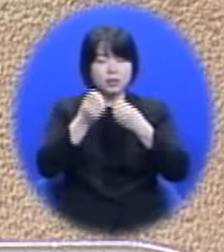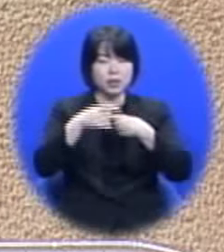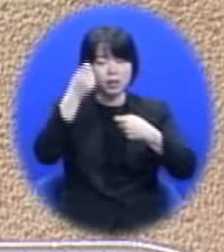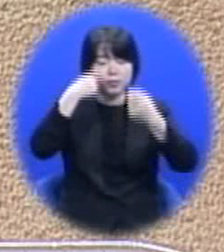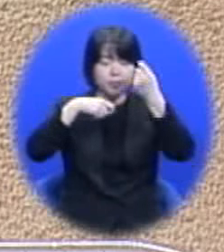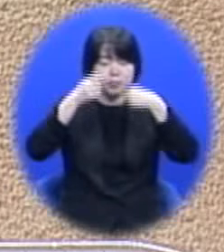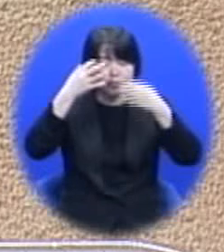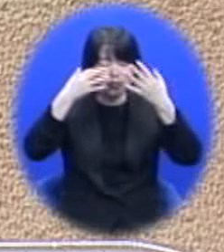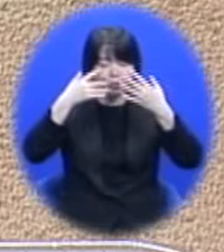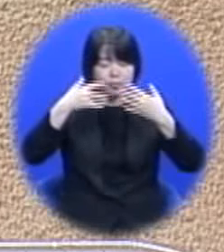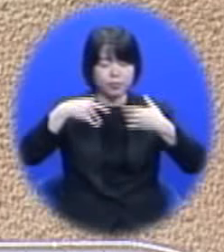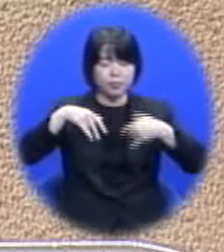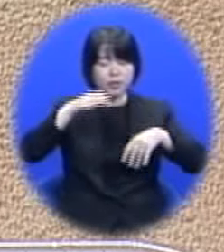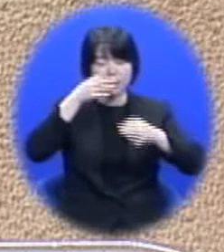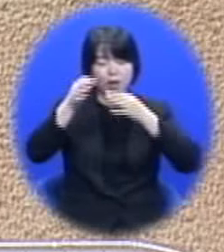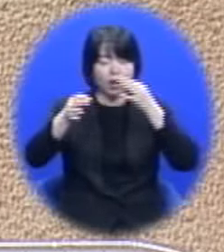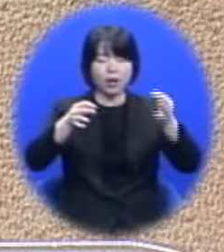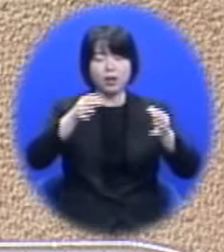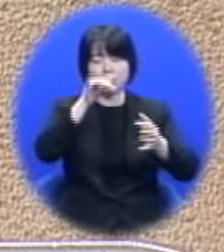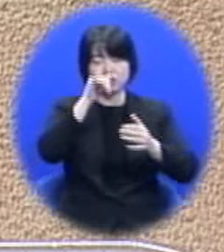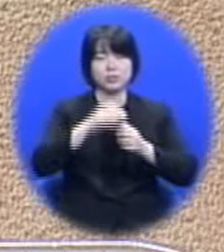통곡을 했습니다.